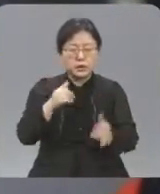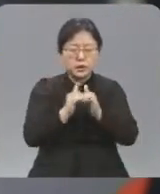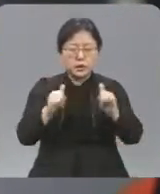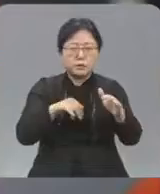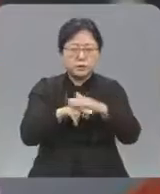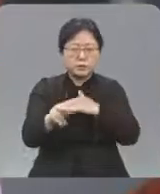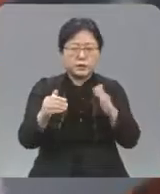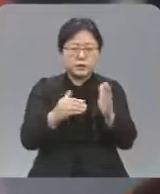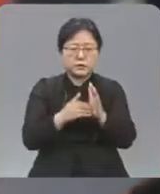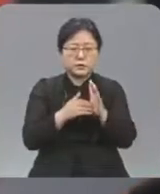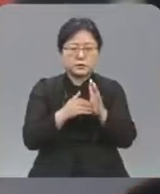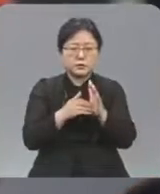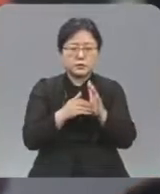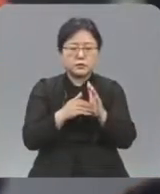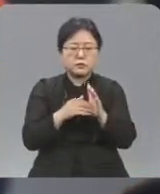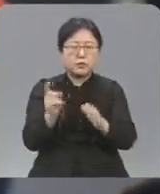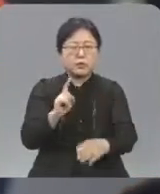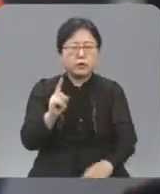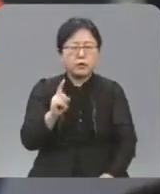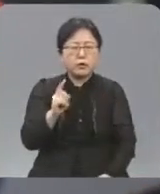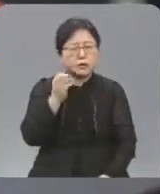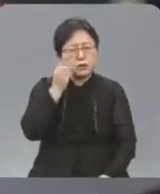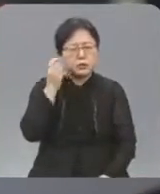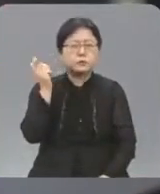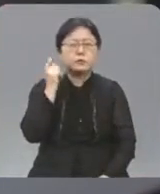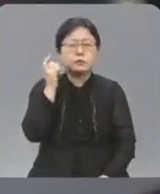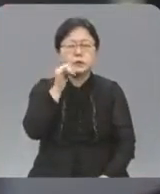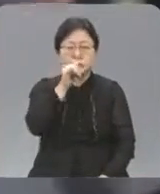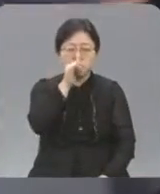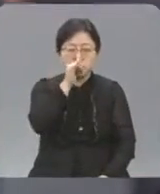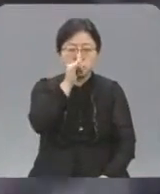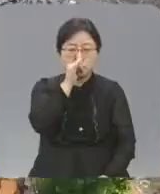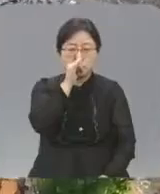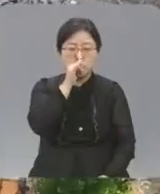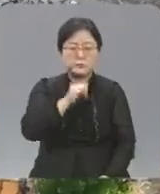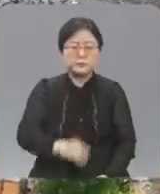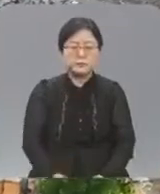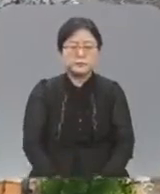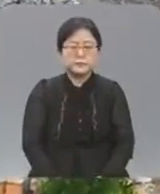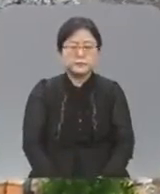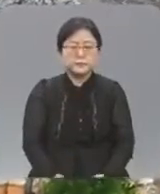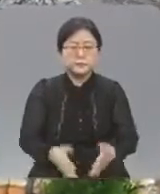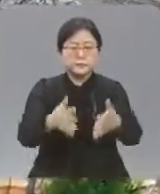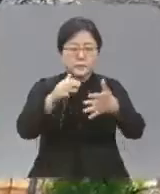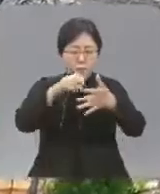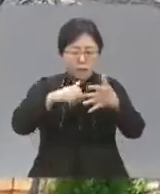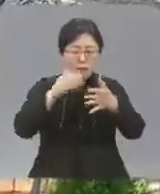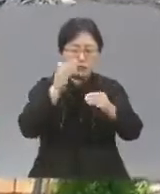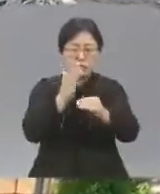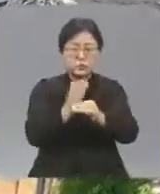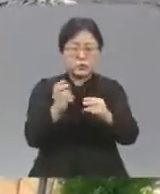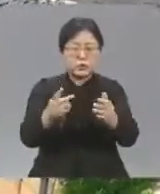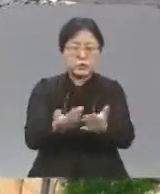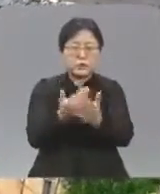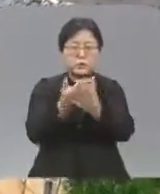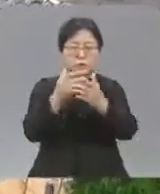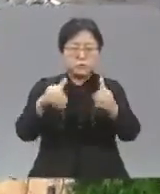피신을 한 상태입니다. 어떤 소리가 좀 난다든지 그런 부분이죠. 철거 작업이 이뤄진